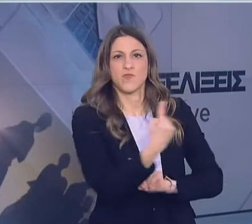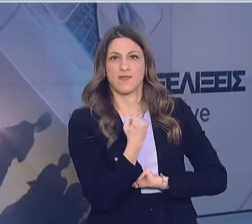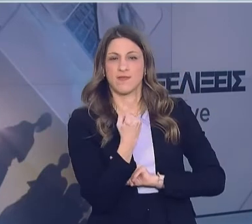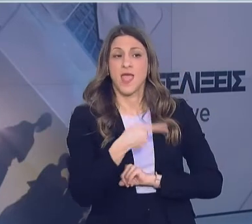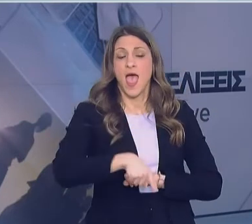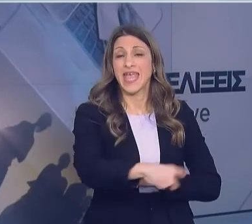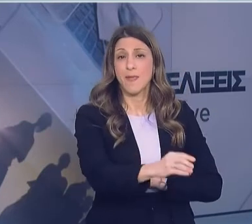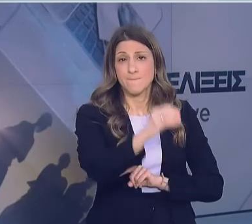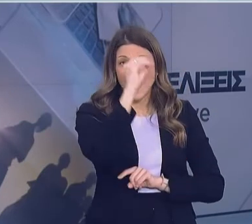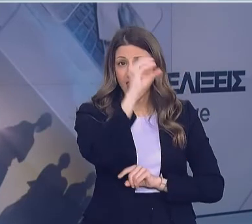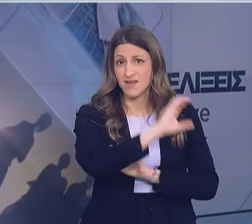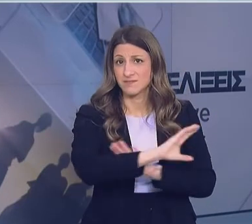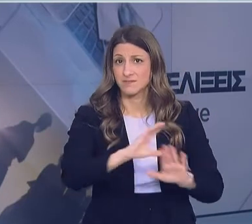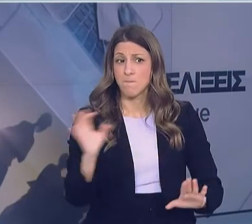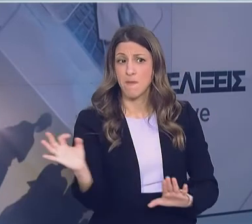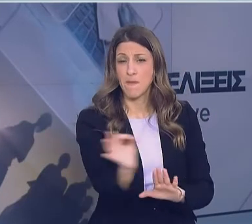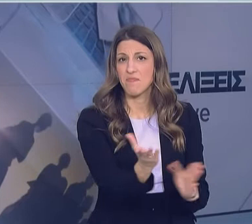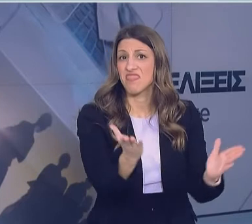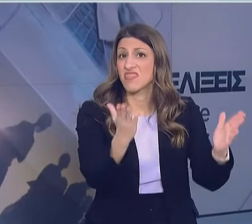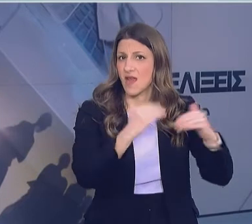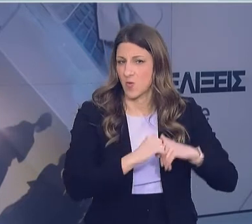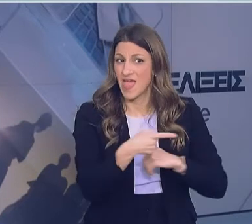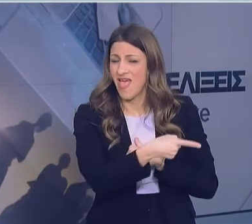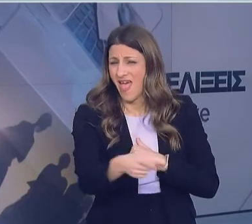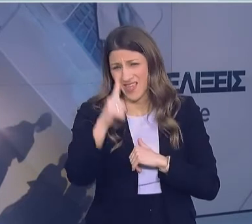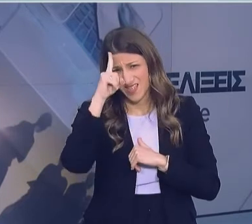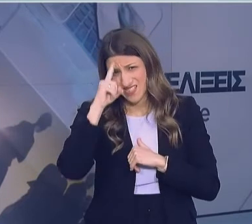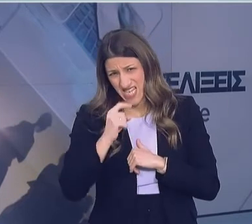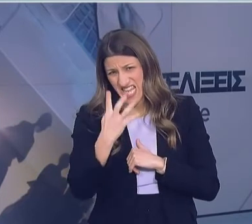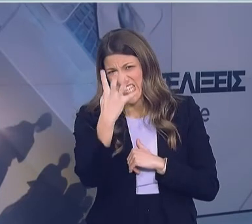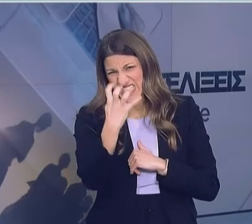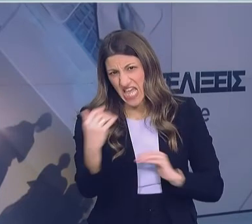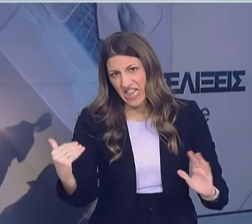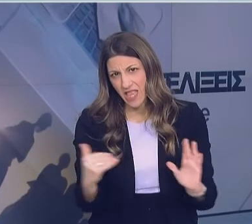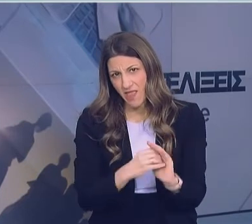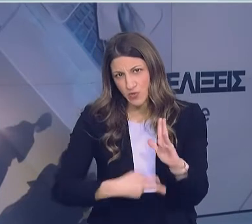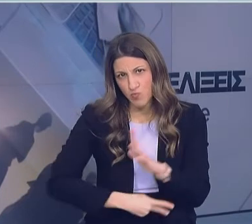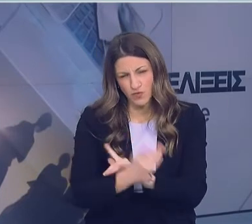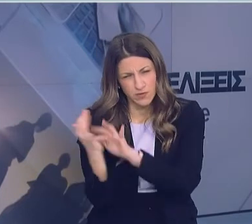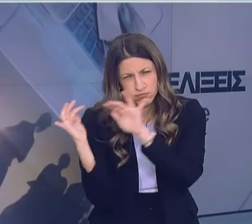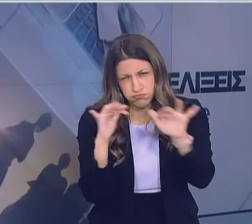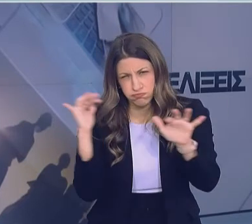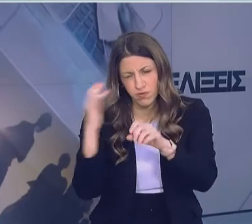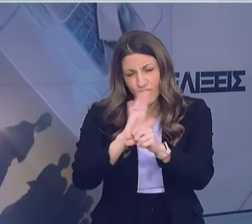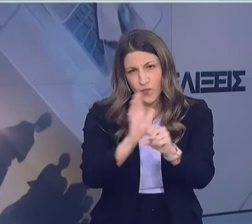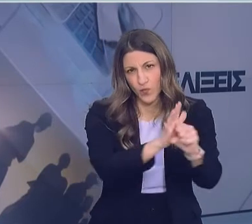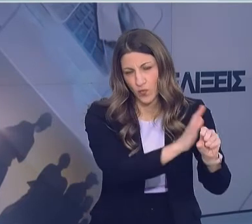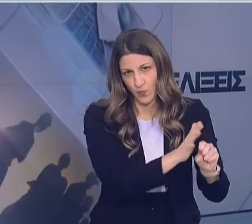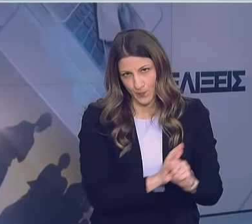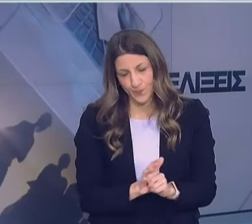κρούσματα. Και αυτά σε ένα πληθυσμό που, ως είναι γνωστόν, ξεπερνά τους 40.000 ανθρώπους. Για την υλοποίηση του σχεδίου